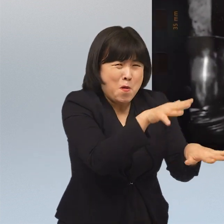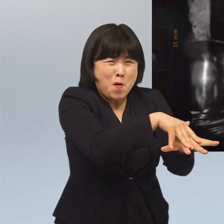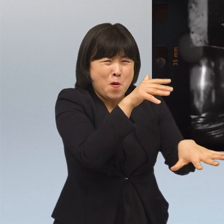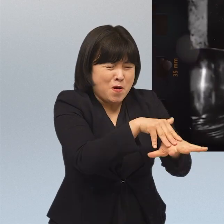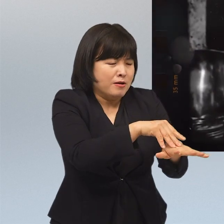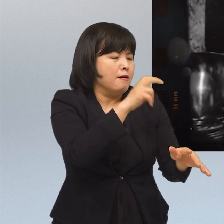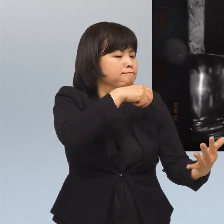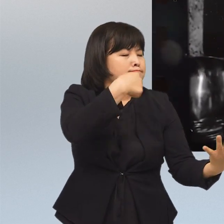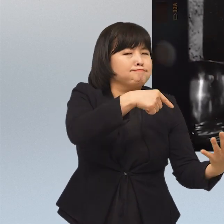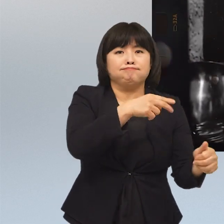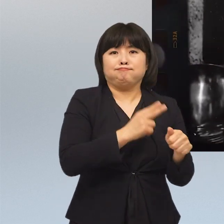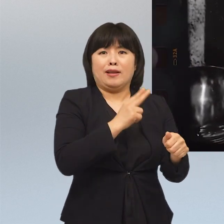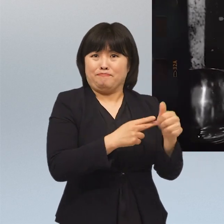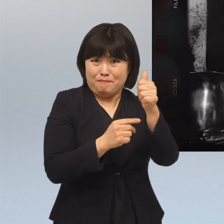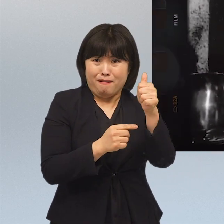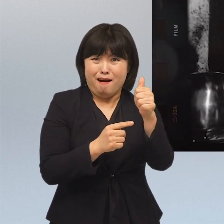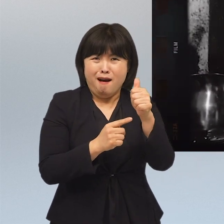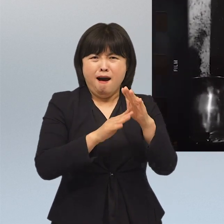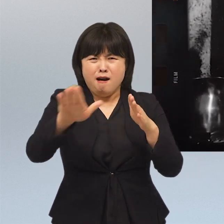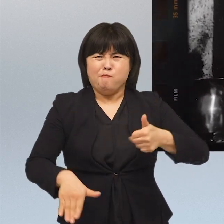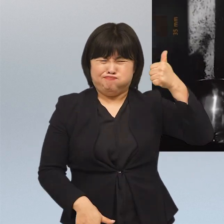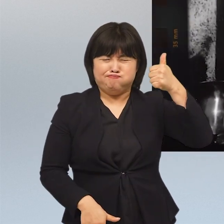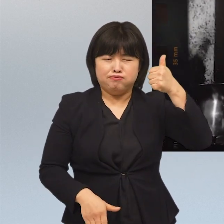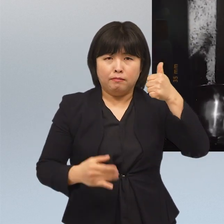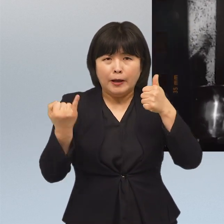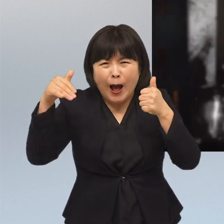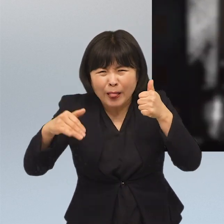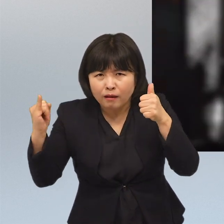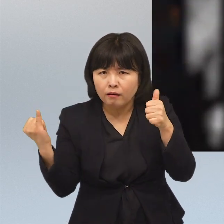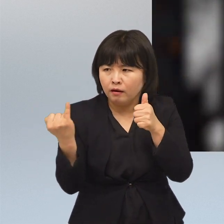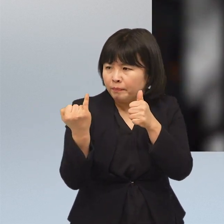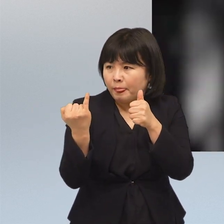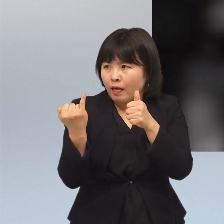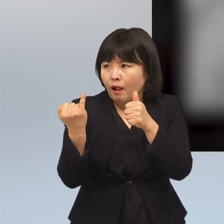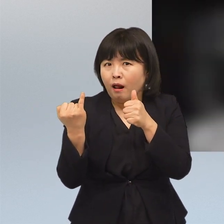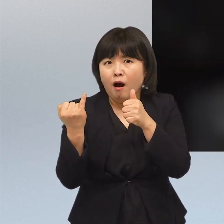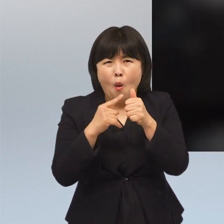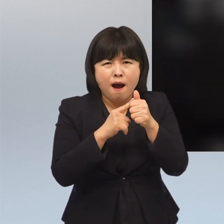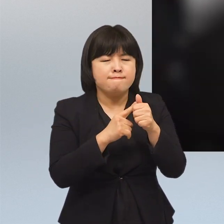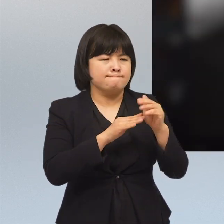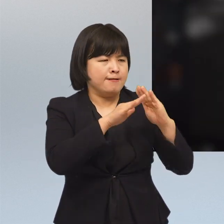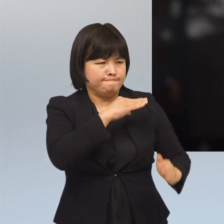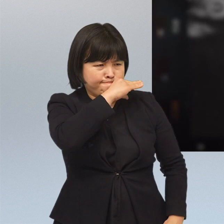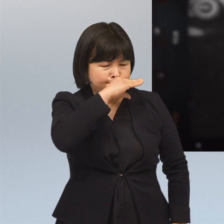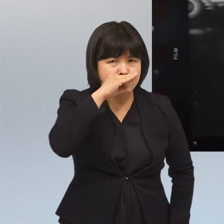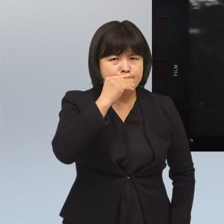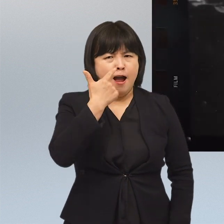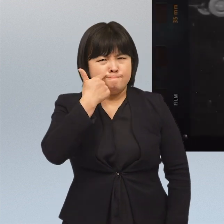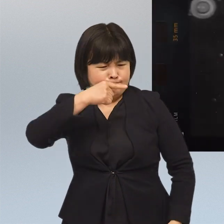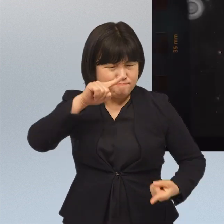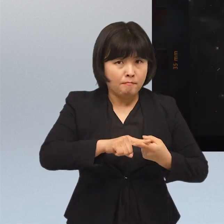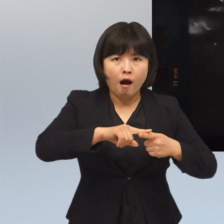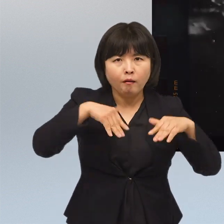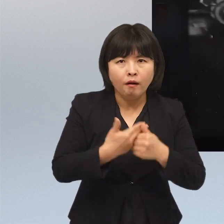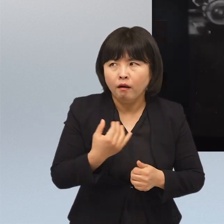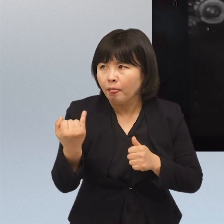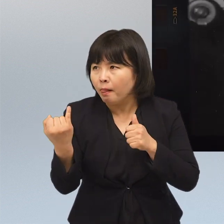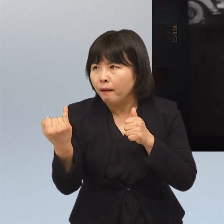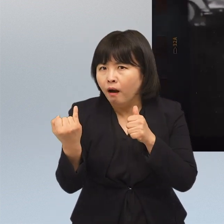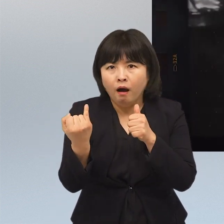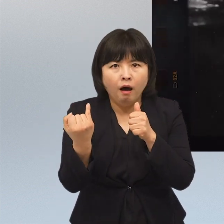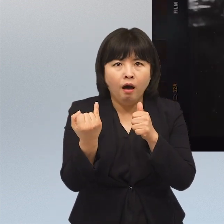공장의 음악부 선생이자 한 가정의 가장이지만 하녀의 접근에 우유부단한 모습을 보이는 등 전형적이고